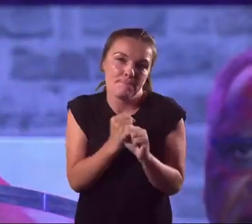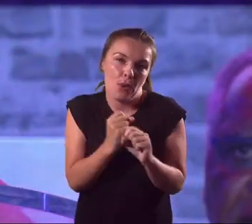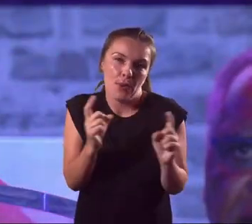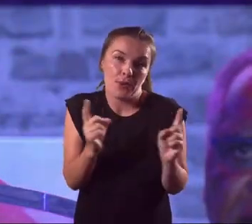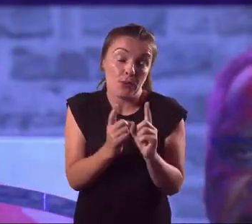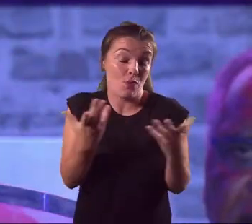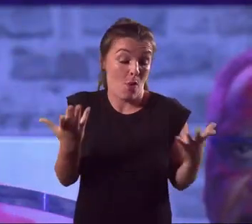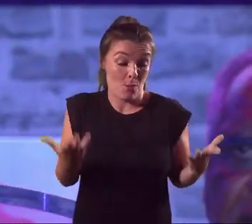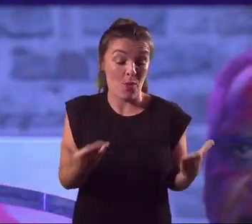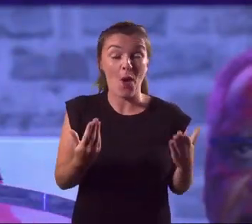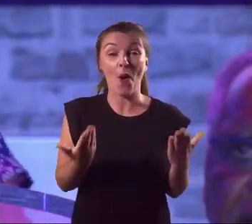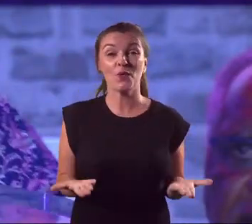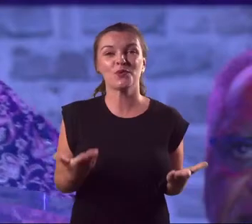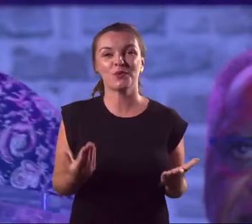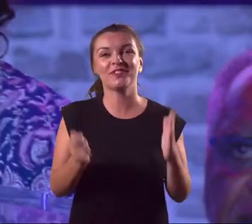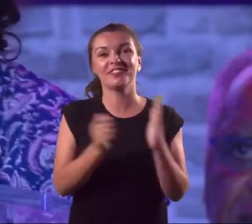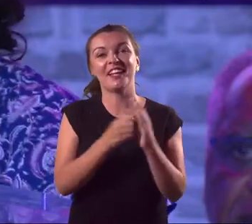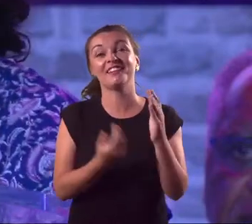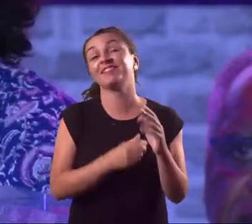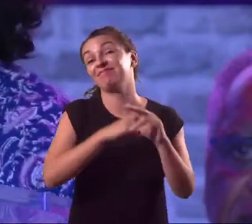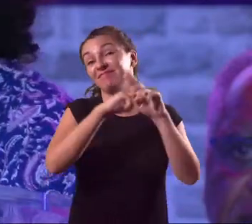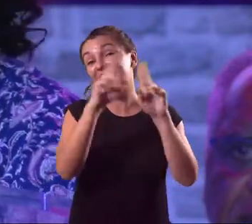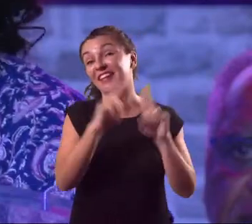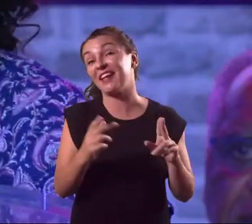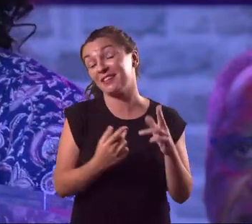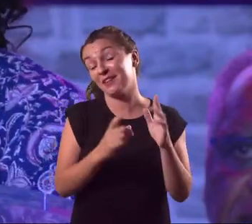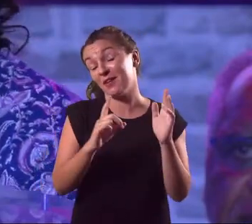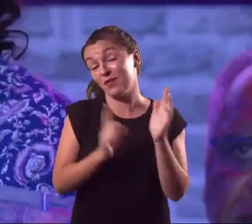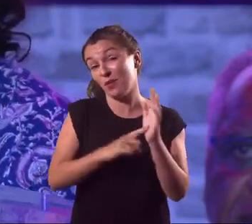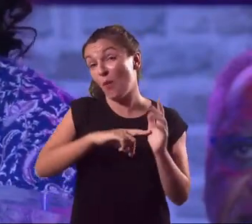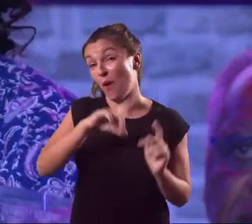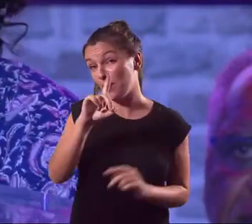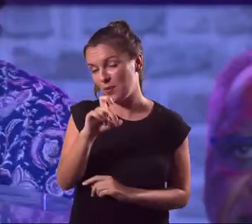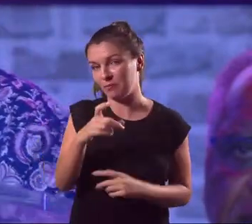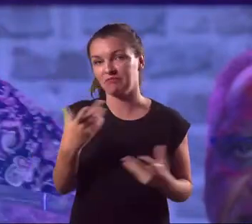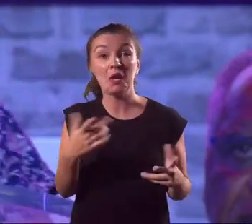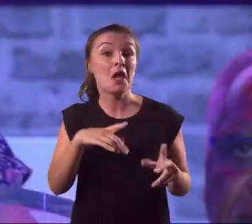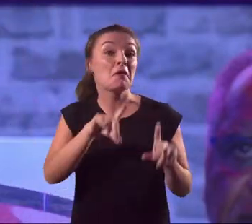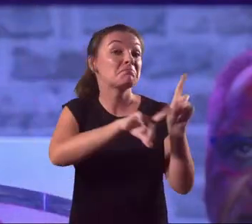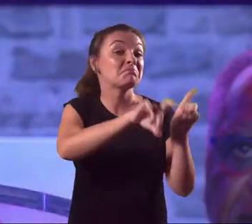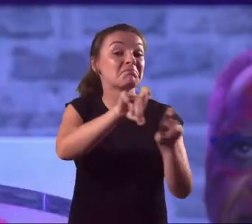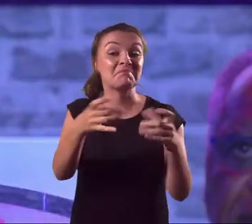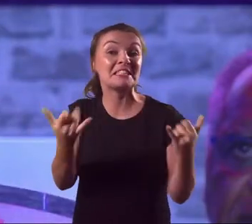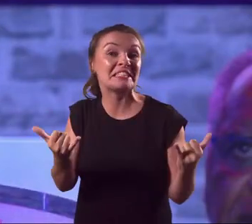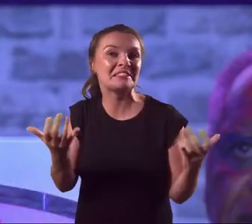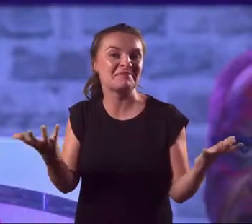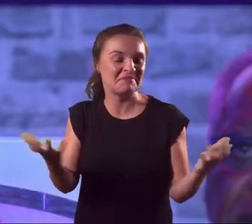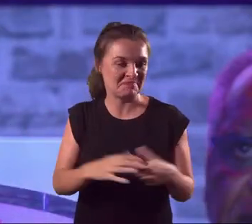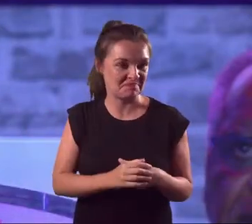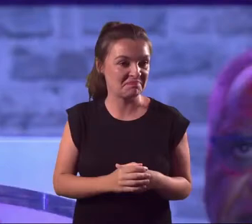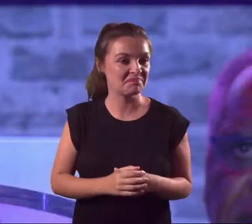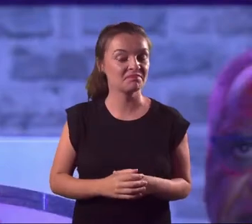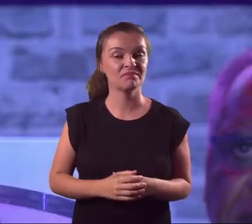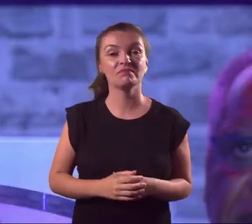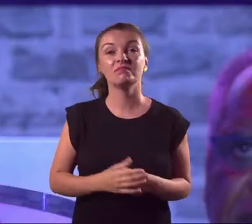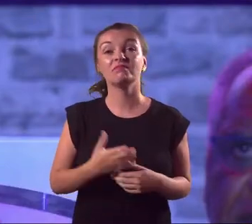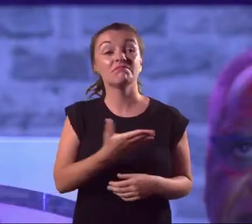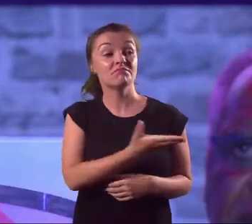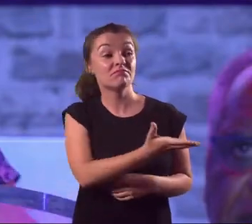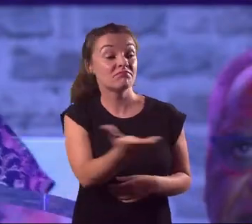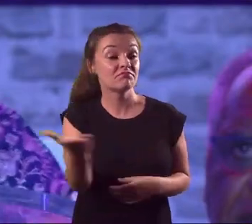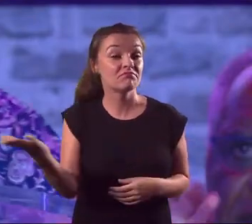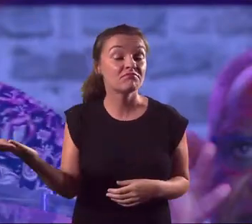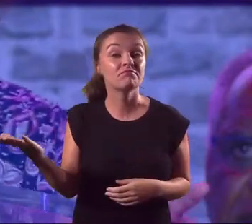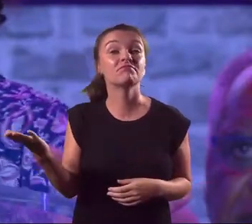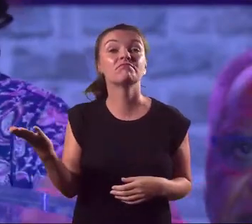journée internationale de l'eau. En faisant peut-être un petit sondage ici dans cette salle. Qui dans cette